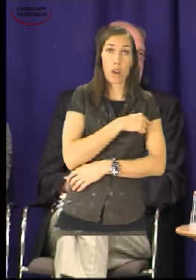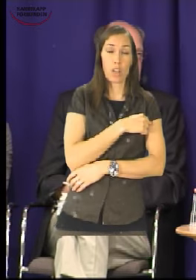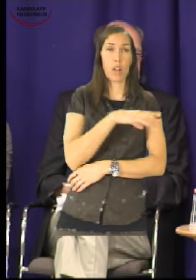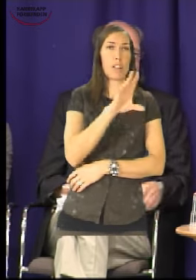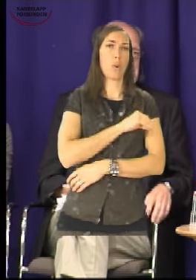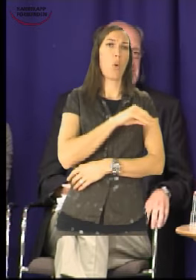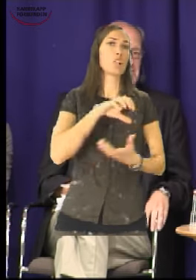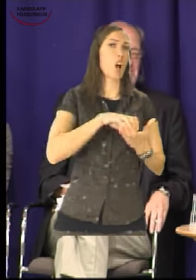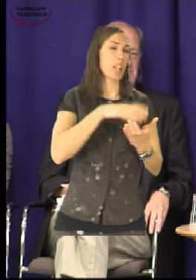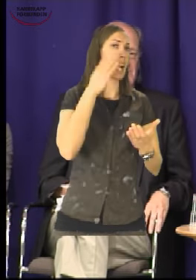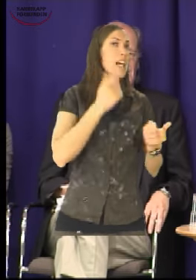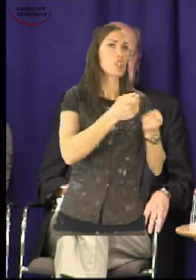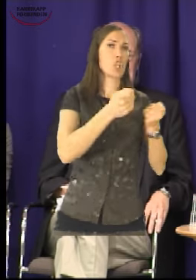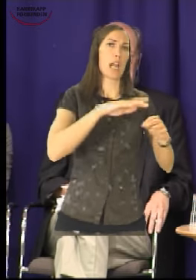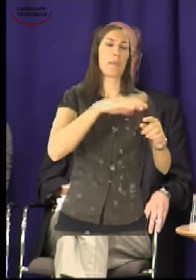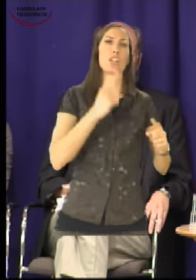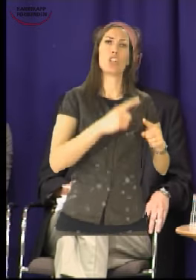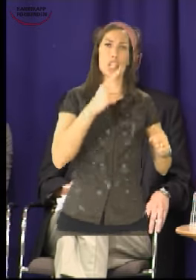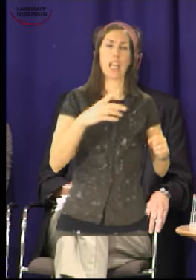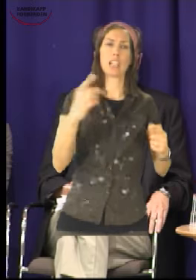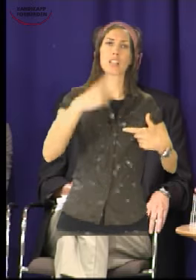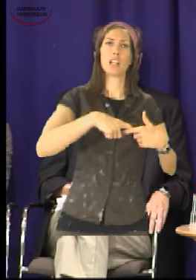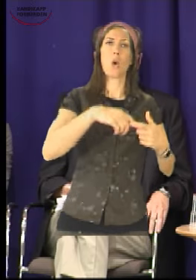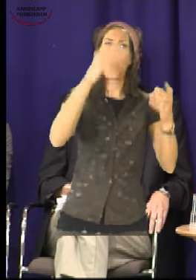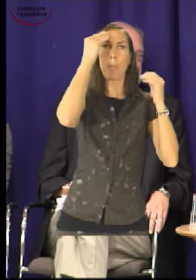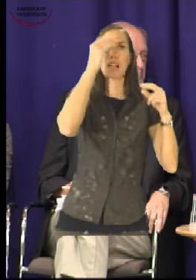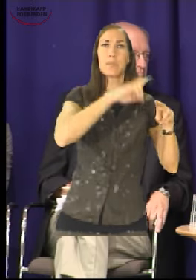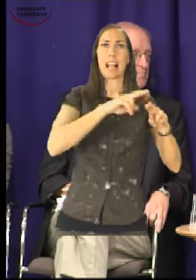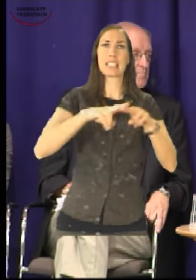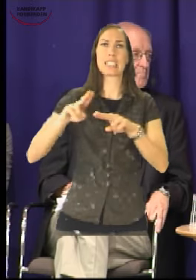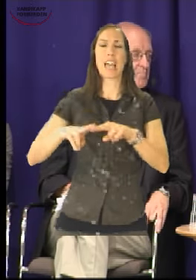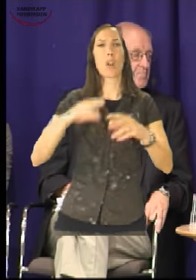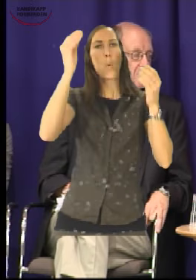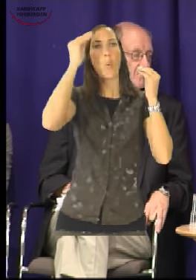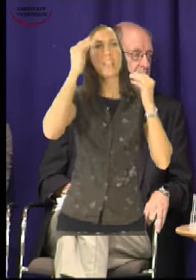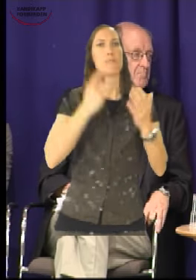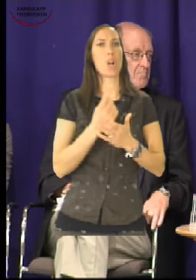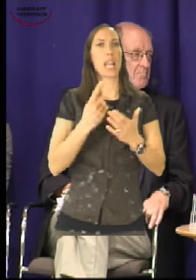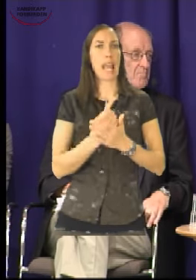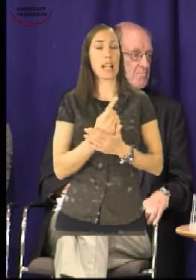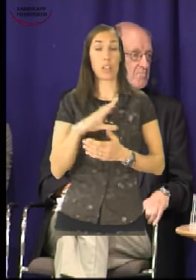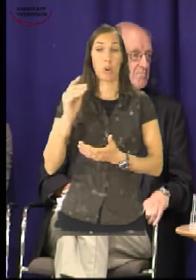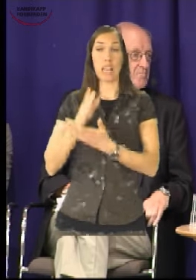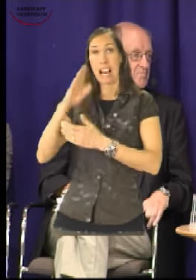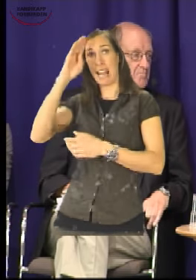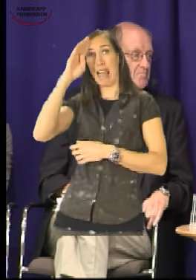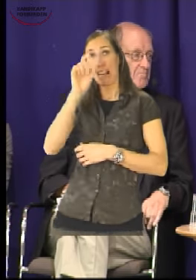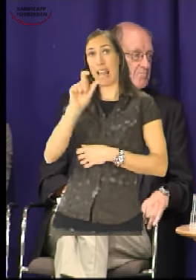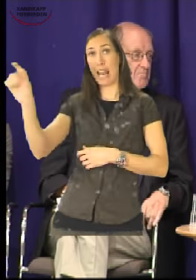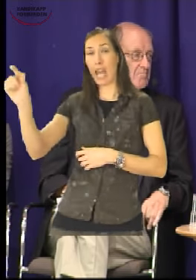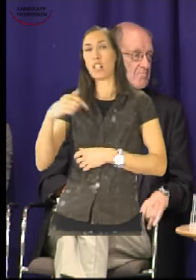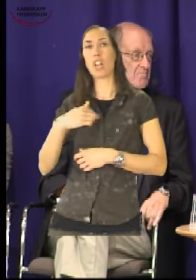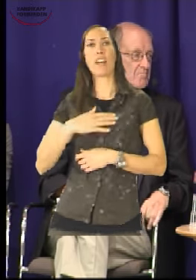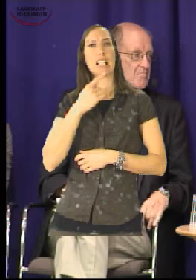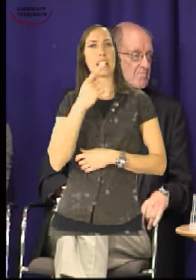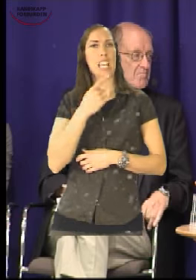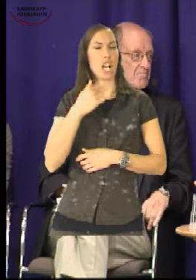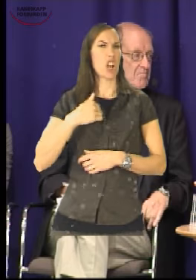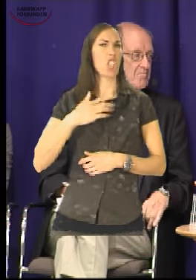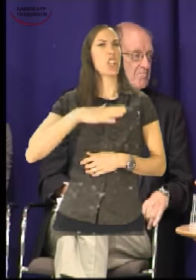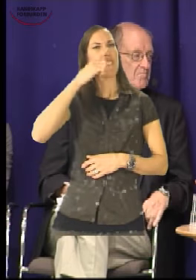staten styra faktiskt tydligare när det gäller utbildningsplatser och utbildningsmöjligheter. När det gäller läkarna så ska jag säga att jag tycker att det är